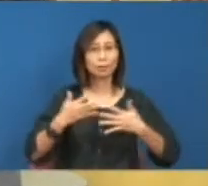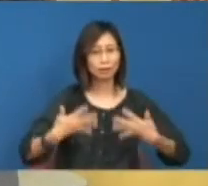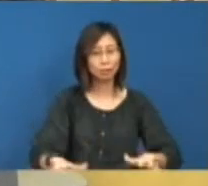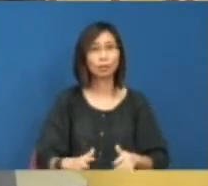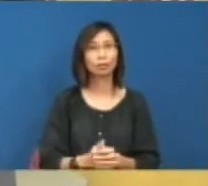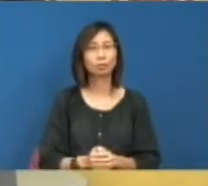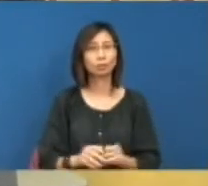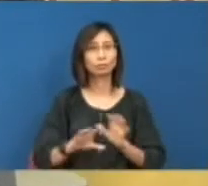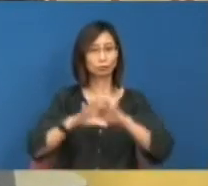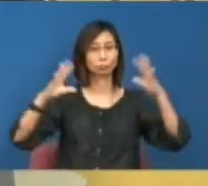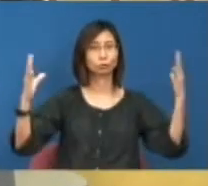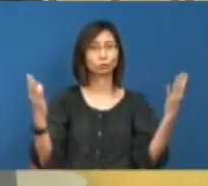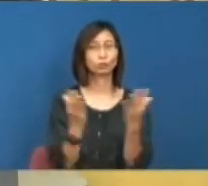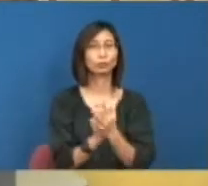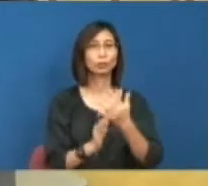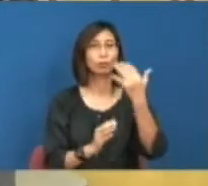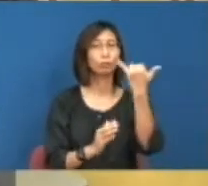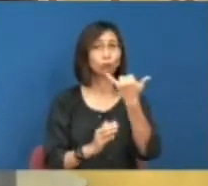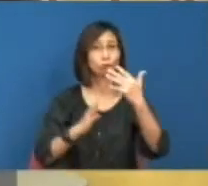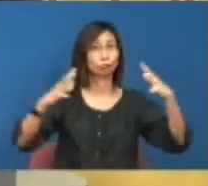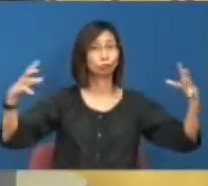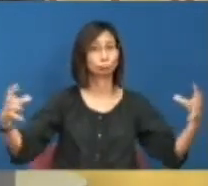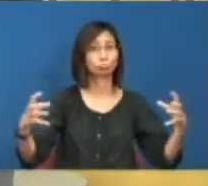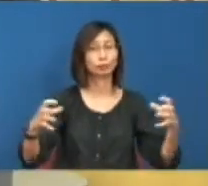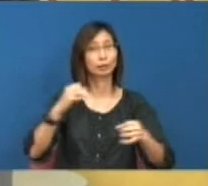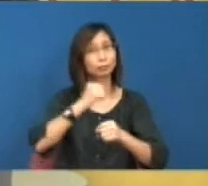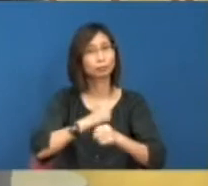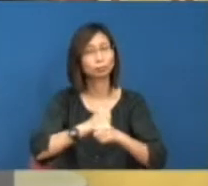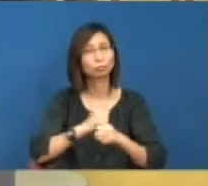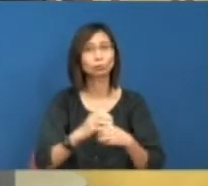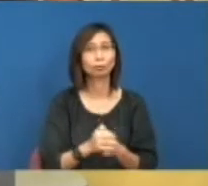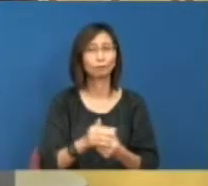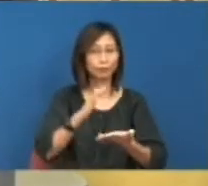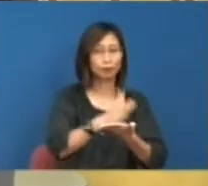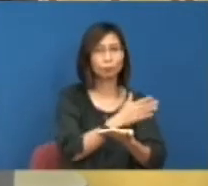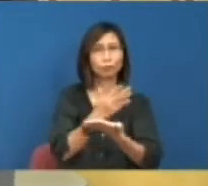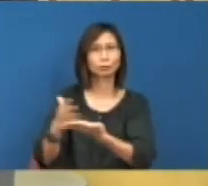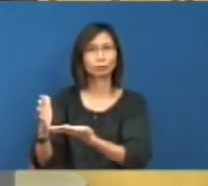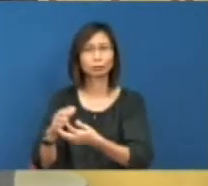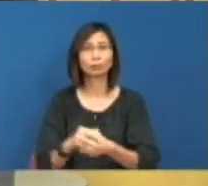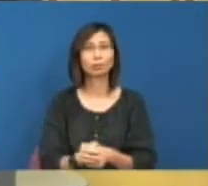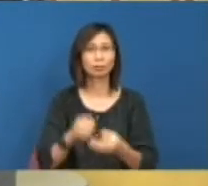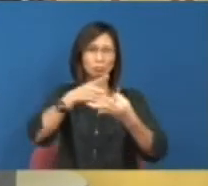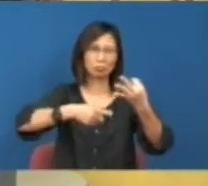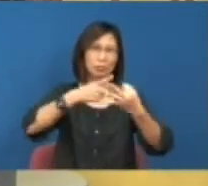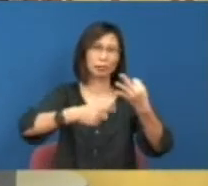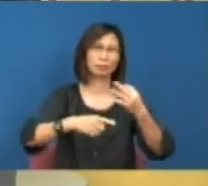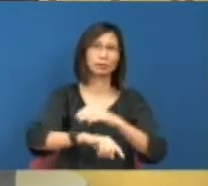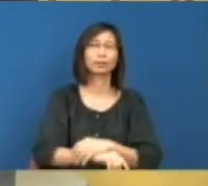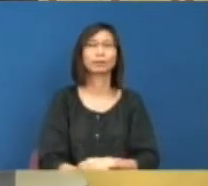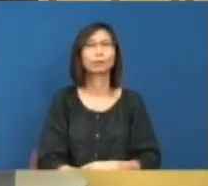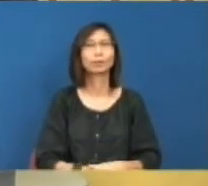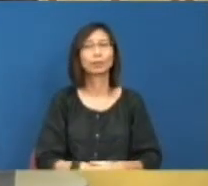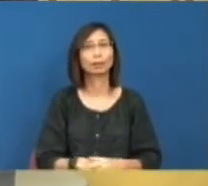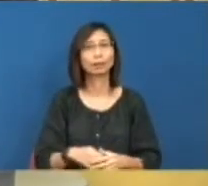政策咩六大冚家產業啊，形形色色，其實就係分地嘅啫，就係話以產業之名係去攞土